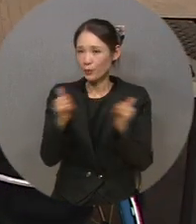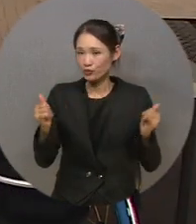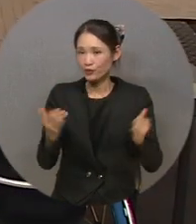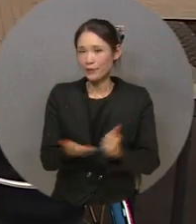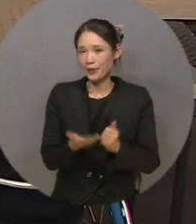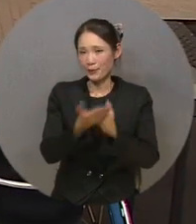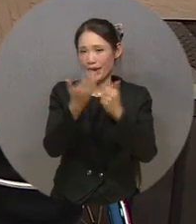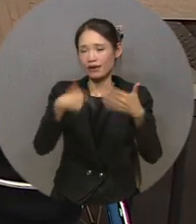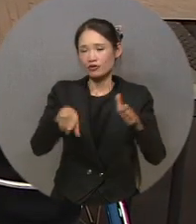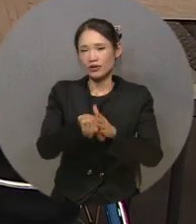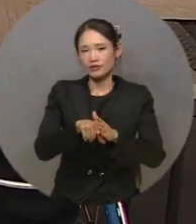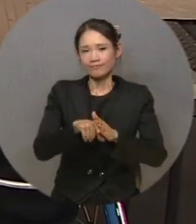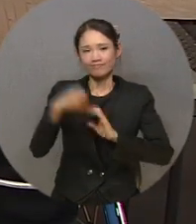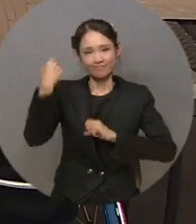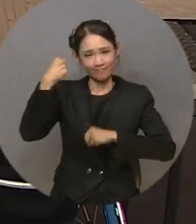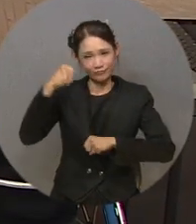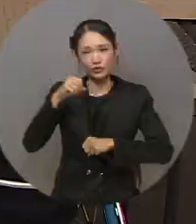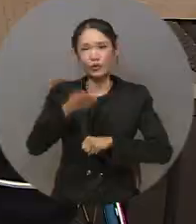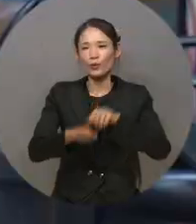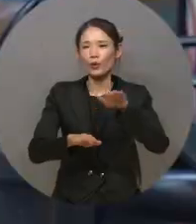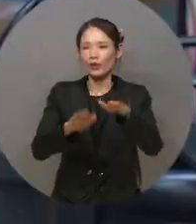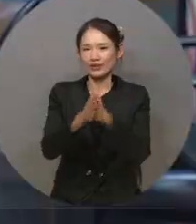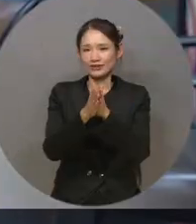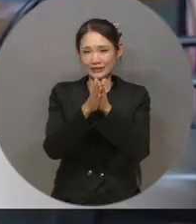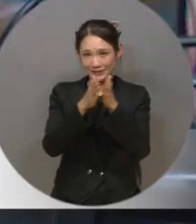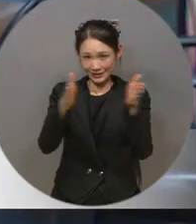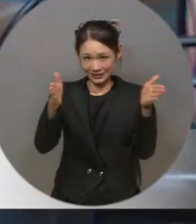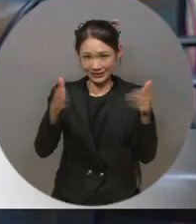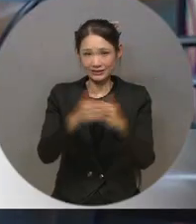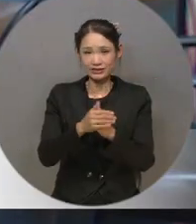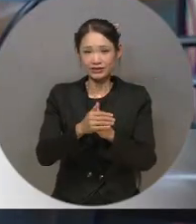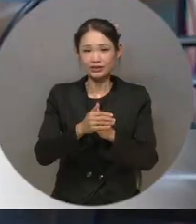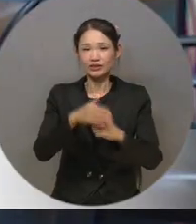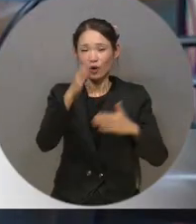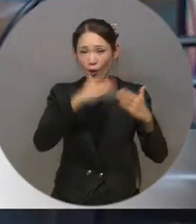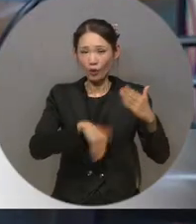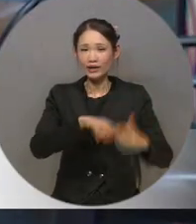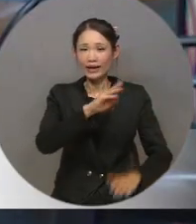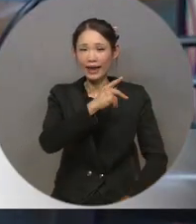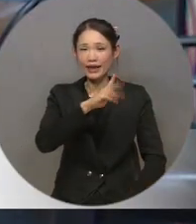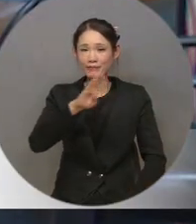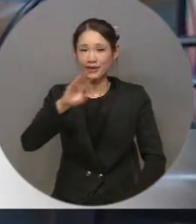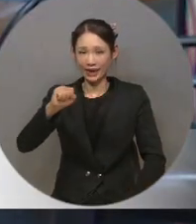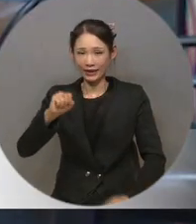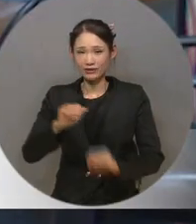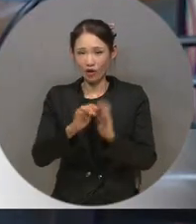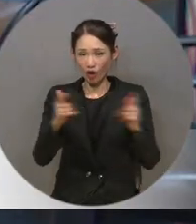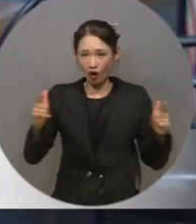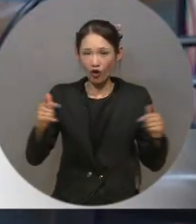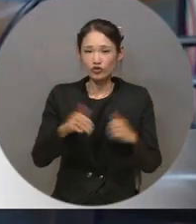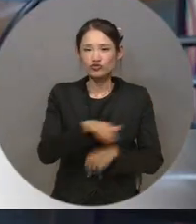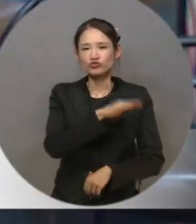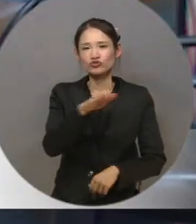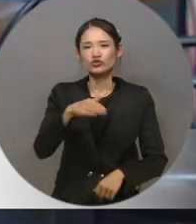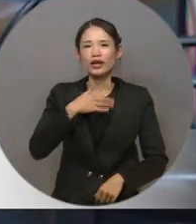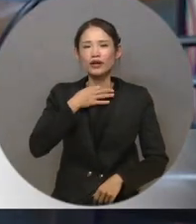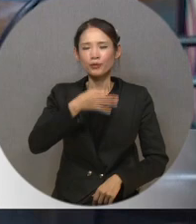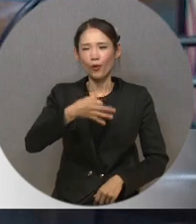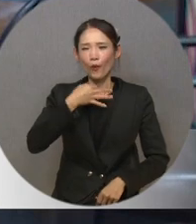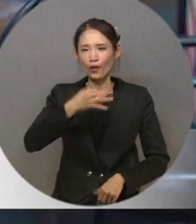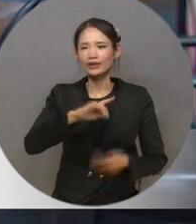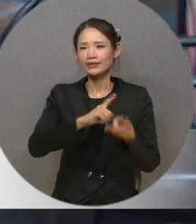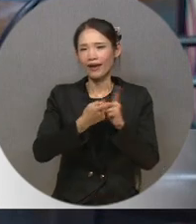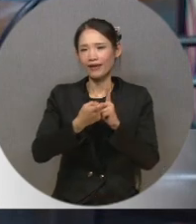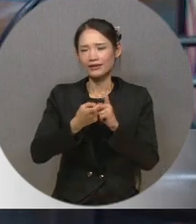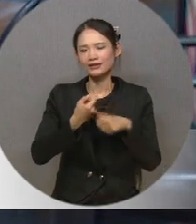있는 발판을 마련하겠다는 겁니다. 공중파 다채널 시대에도 우리의 소리를 누군가 수동적으로 대변하고